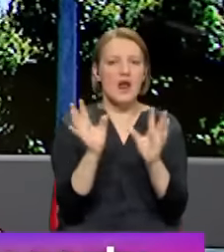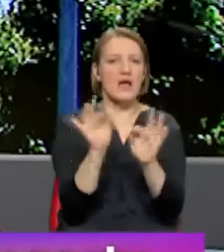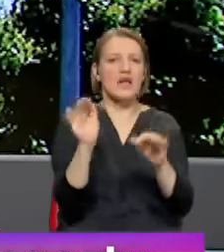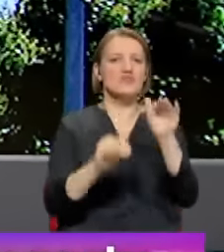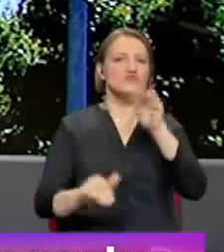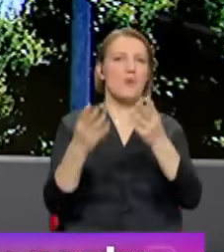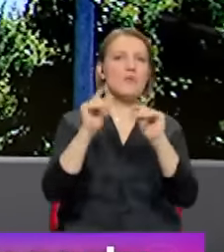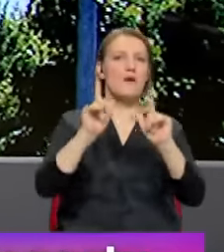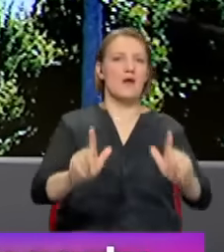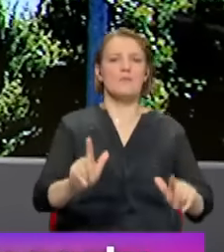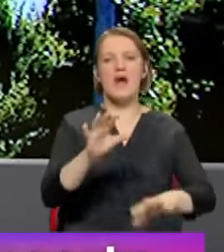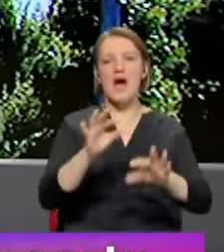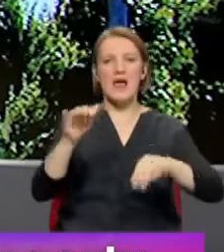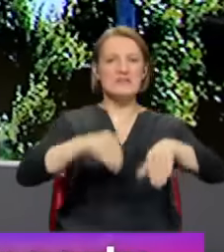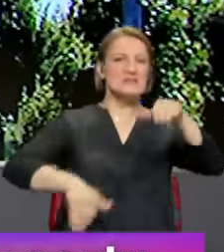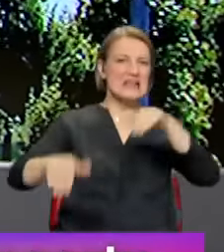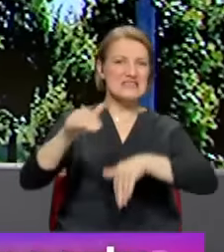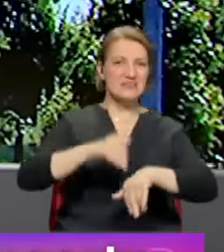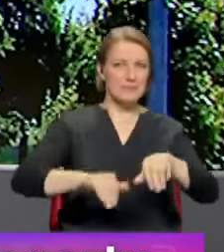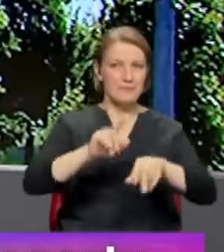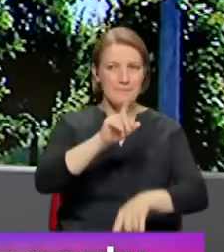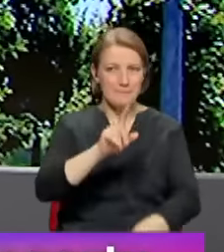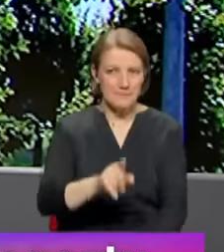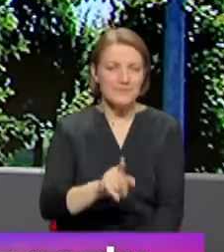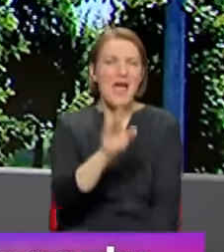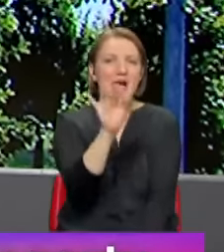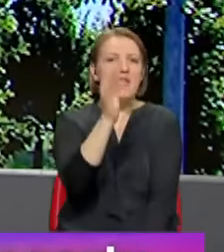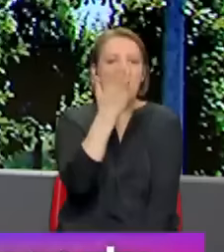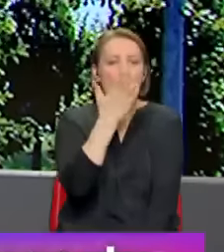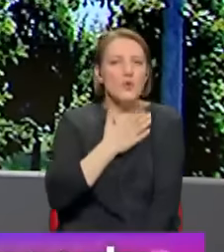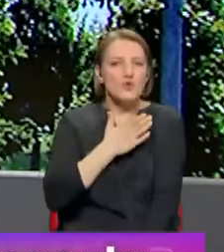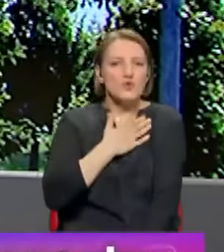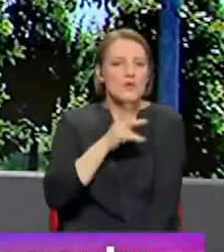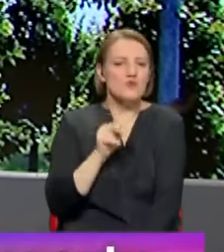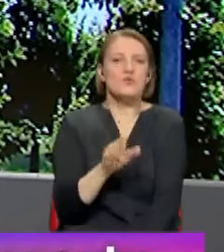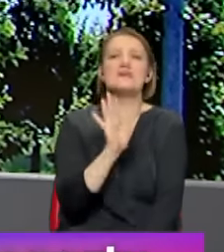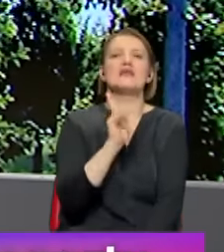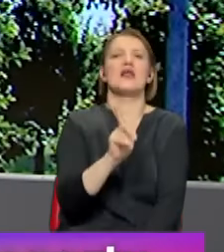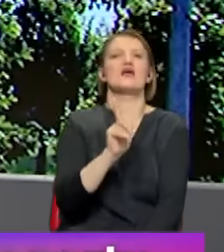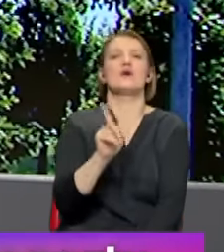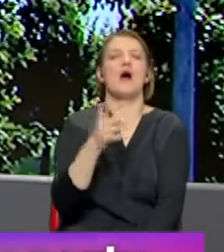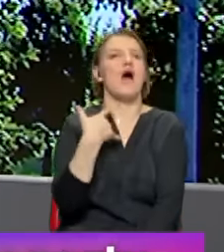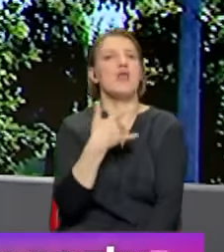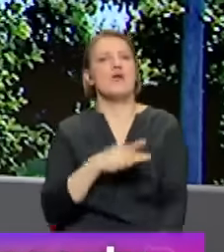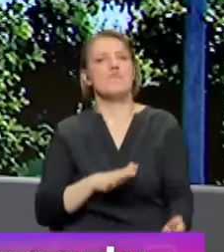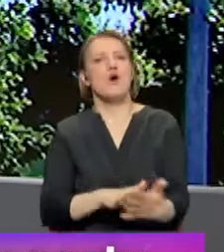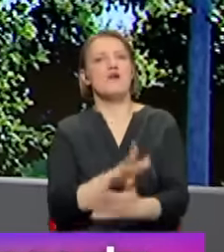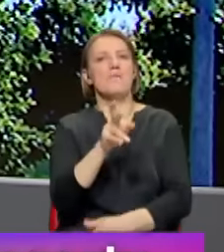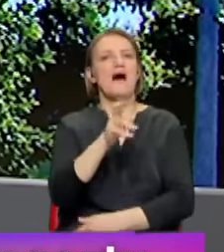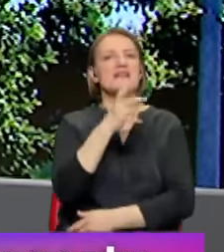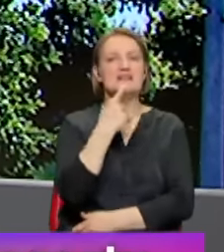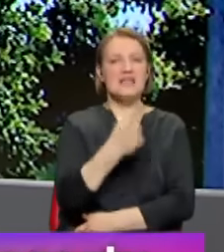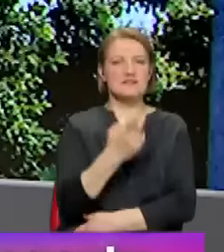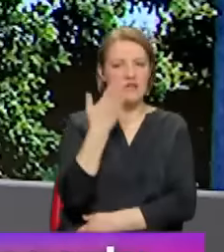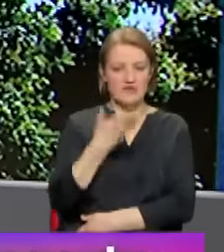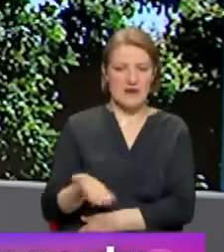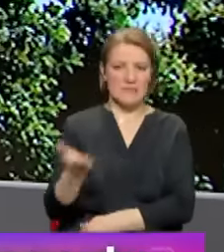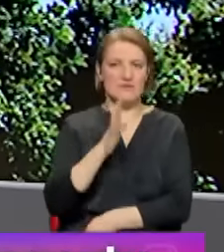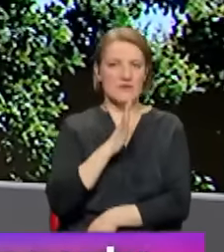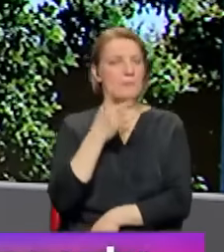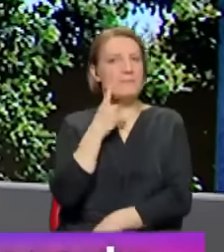seçim olmalı. Erken seçimin en önünde yürümesi gerekiyor. Ana muhalefet partisi diyen izleyicilerimiz